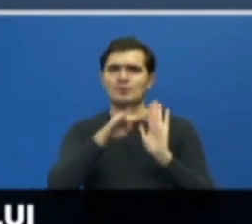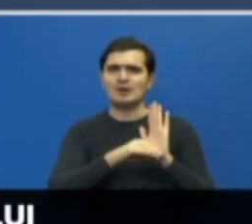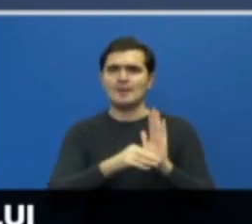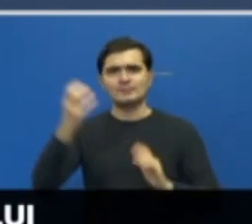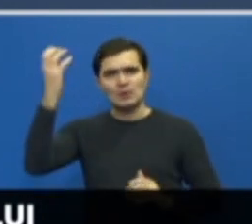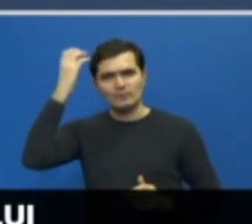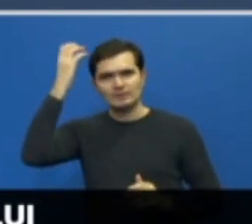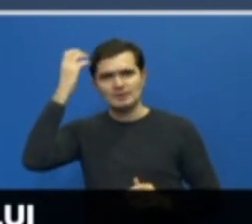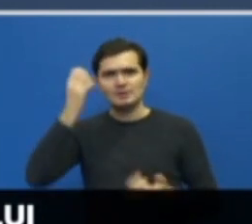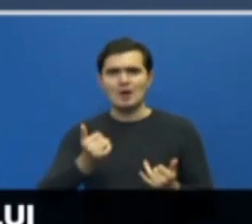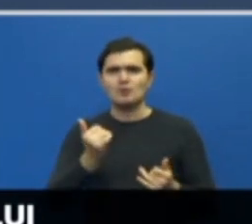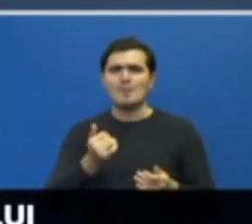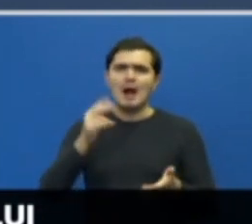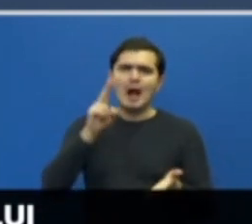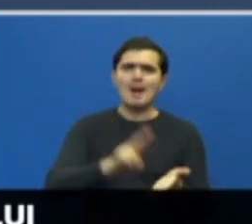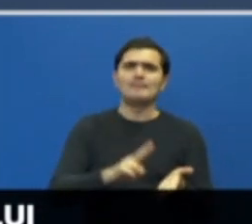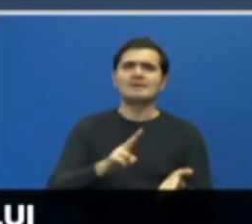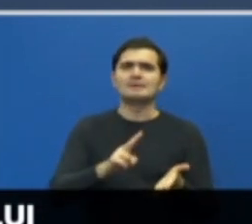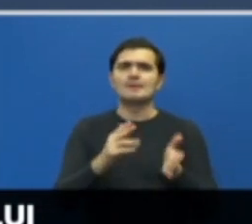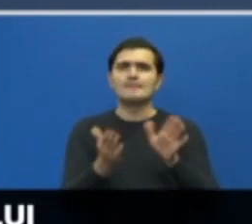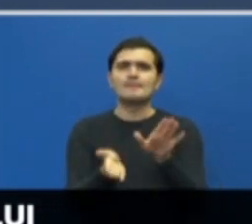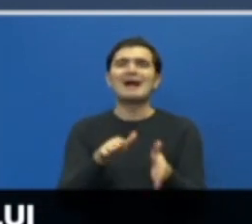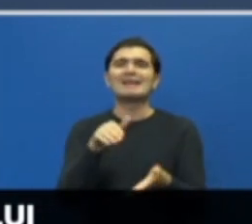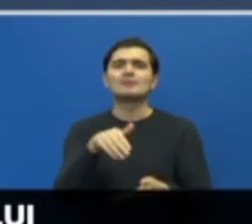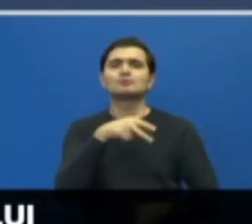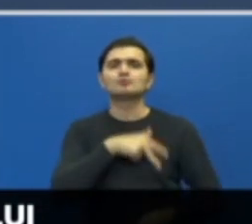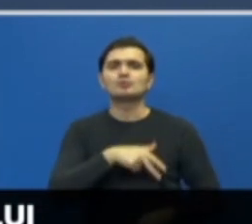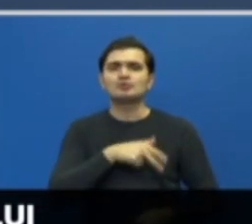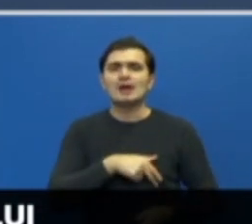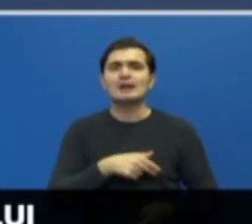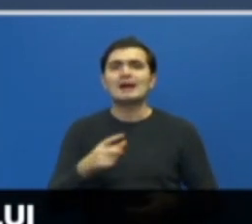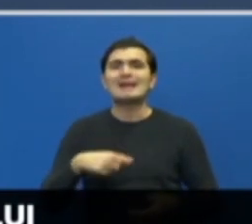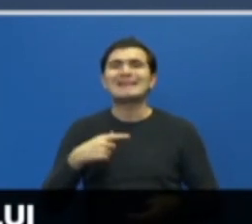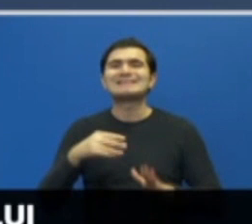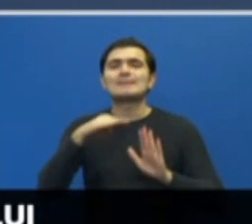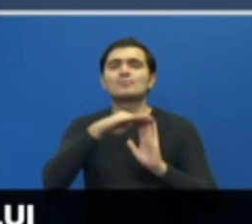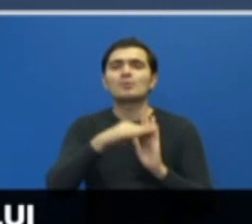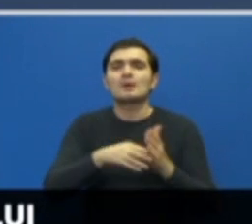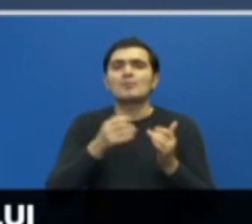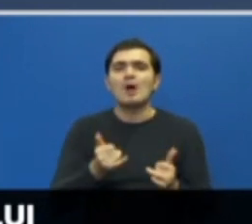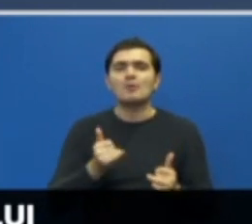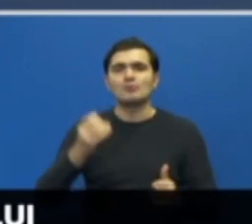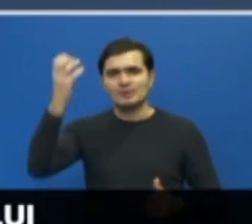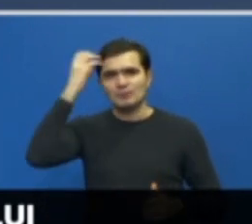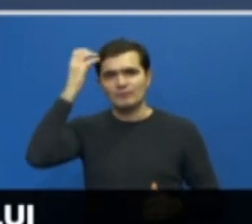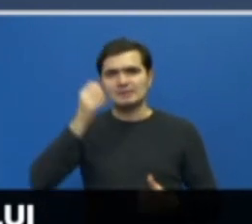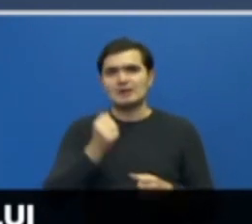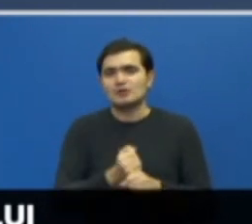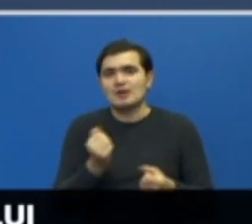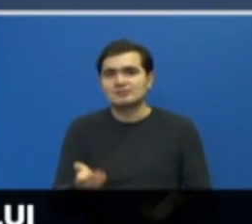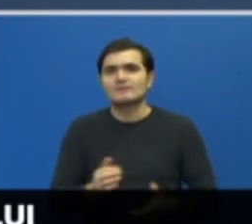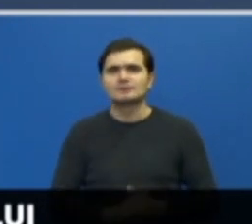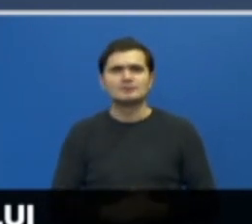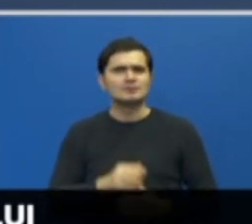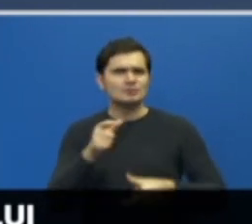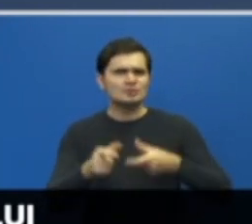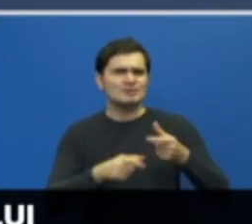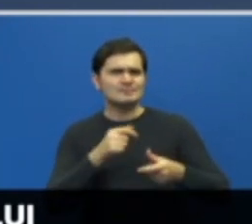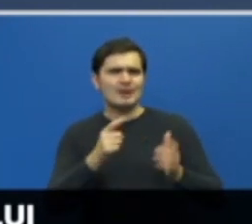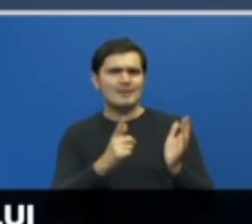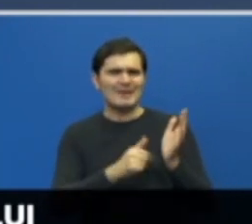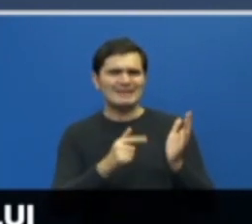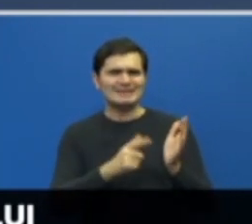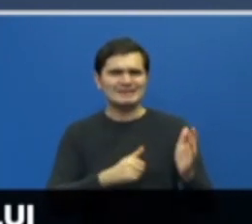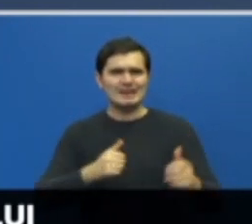în aplicare pachetul social parte din programul de guvernare. Și asta facem. Și privind pensiile militarilor,